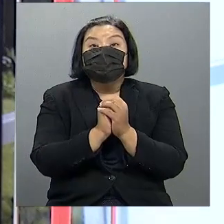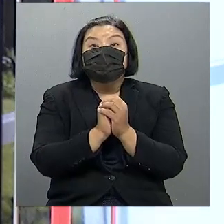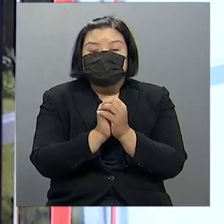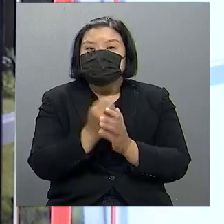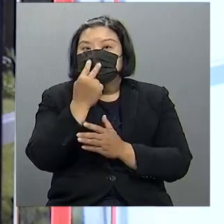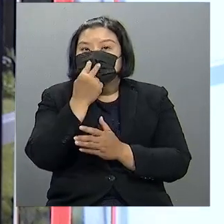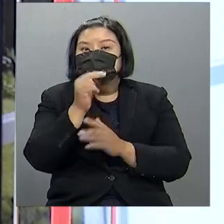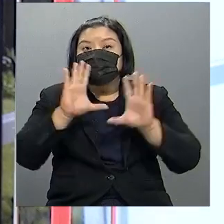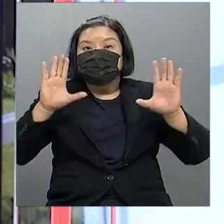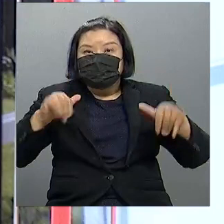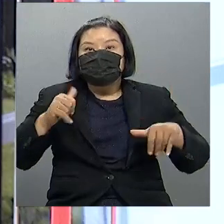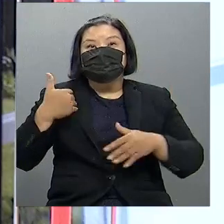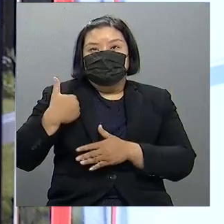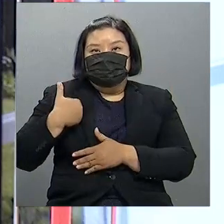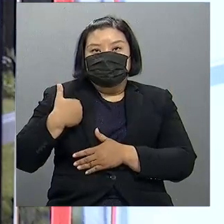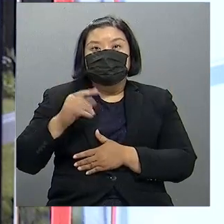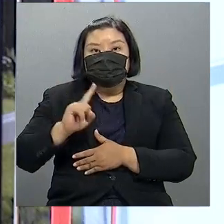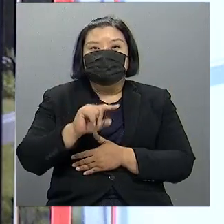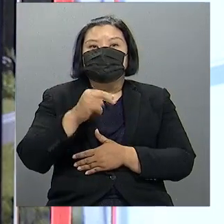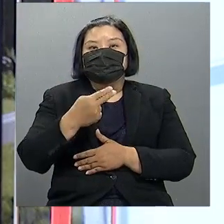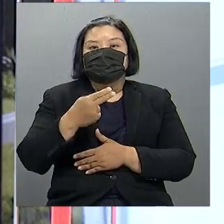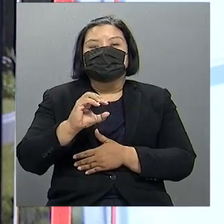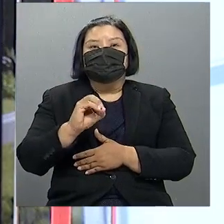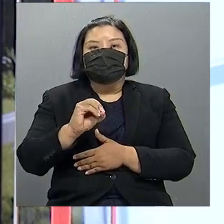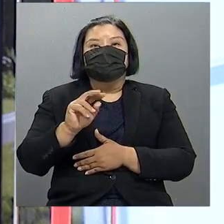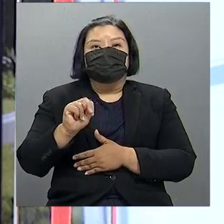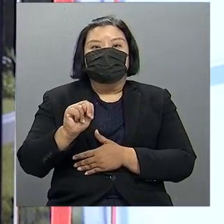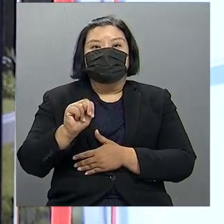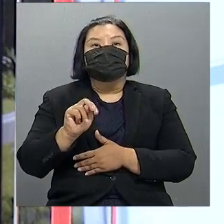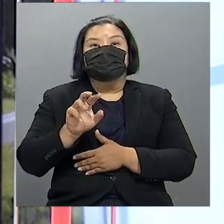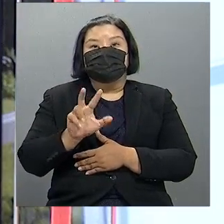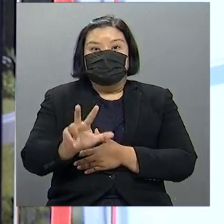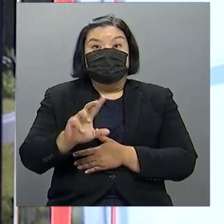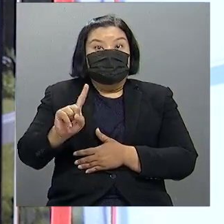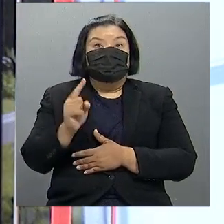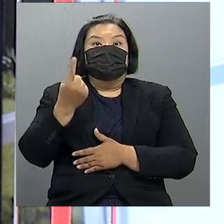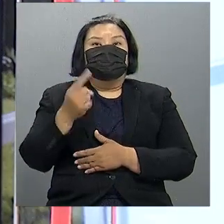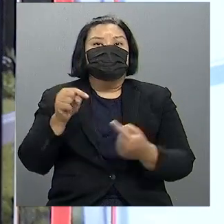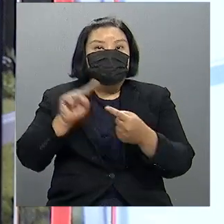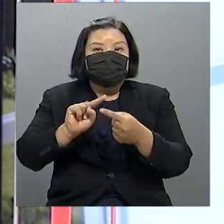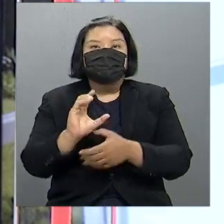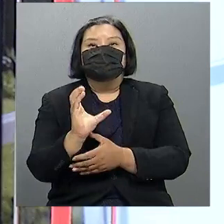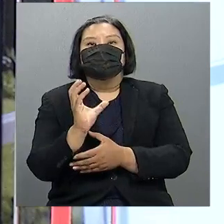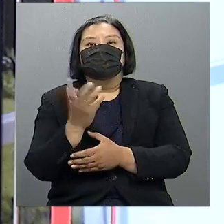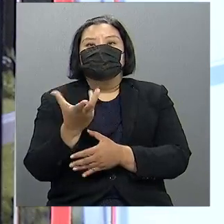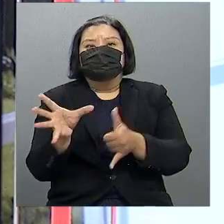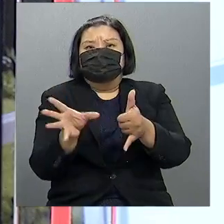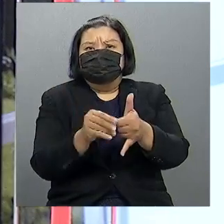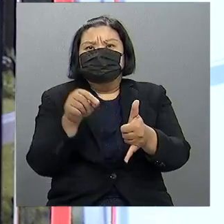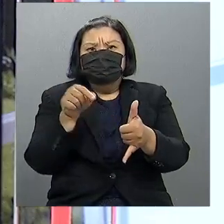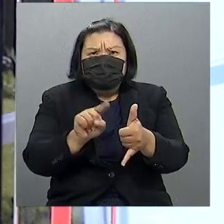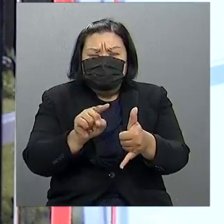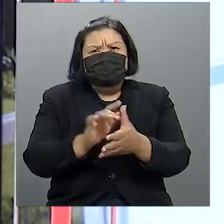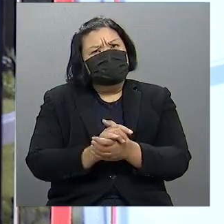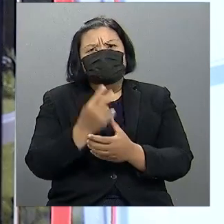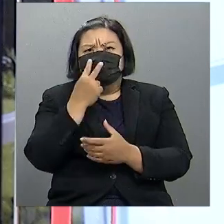ข้หวัดนกสายพันธุ์ H1N3 คนแรกของโลกนะครับกลายเป็นพาดหัวข่าวใหญ่เลยทีนี้ว่าเอ๊ะคนก็กลัวว่ามันจะกลับ